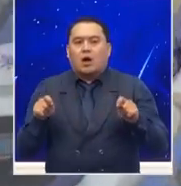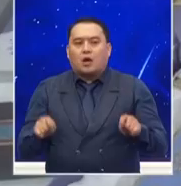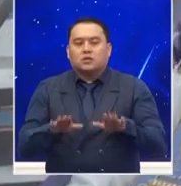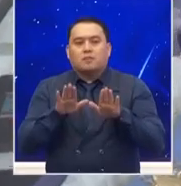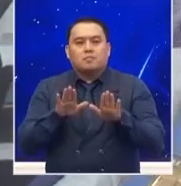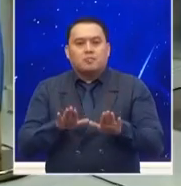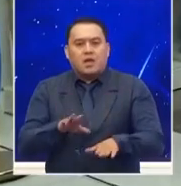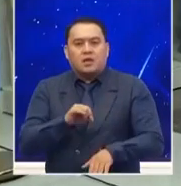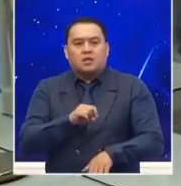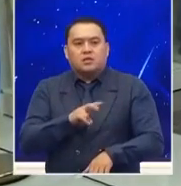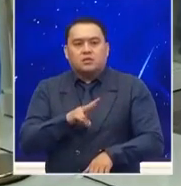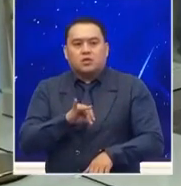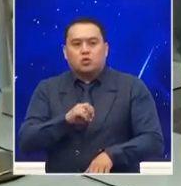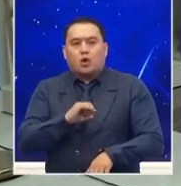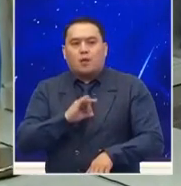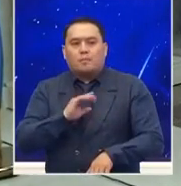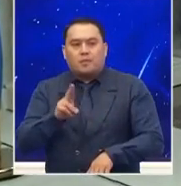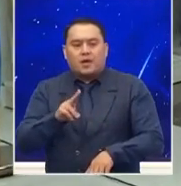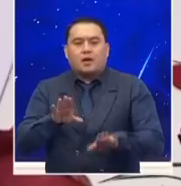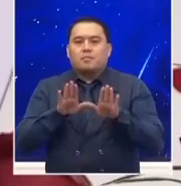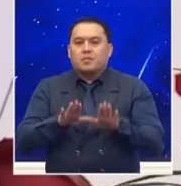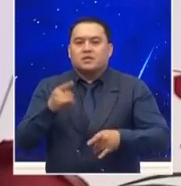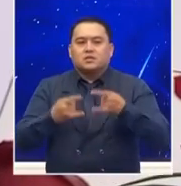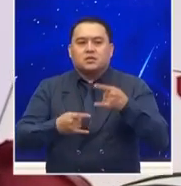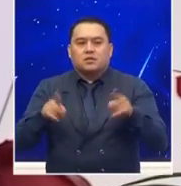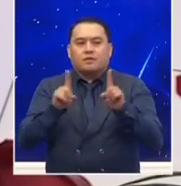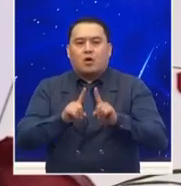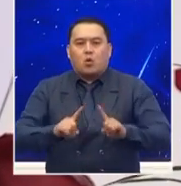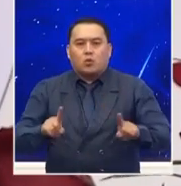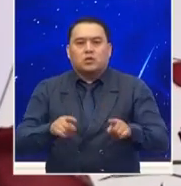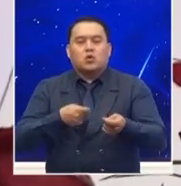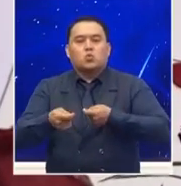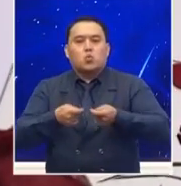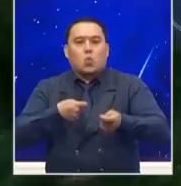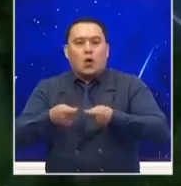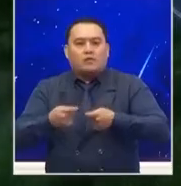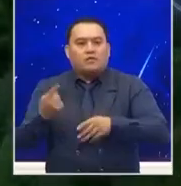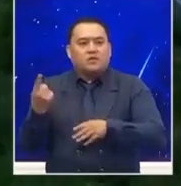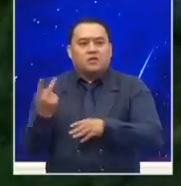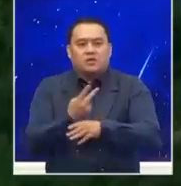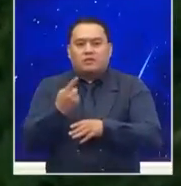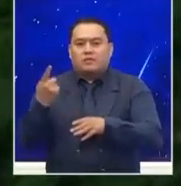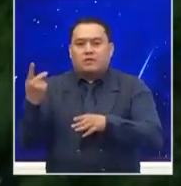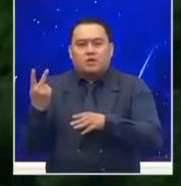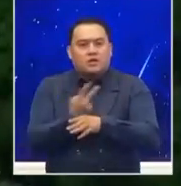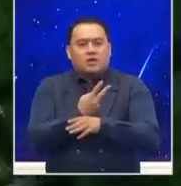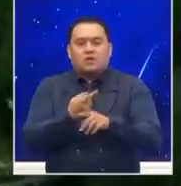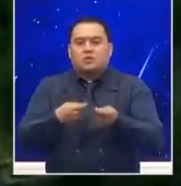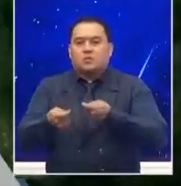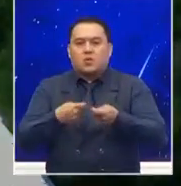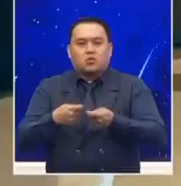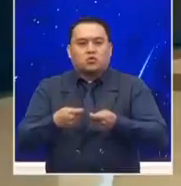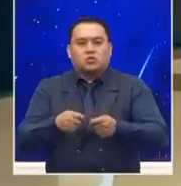Бейсен Құранбек үшін облыстық арнаның орны бөлек еді. Екі қайтара басқарды, екі ретте де арнаның жұлдызын